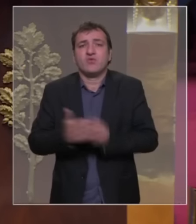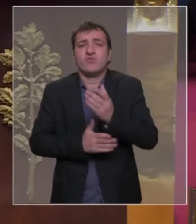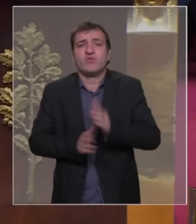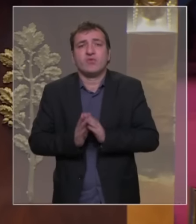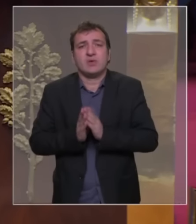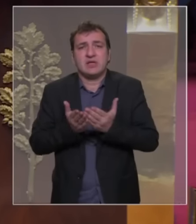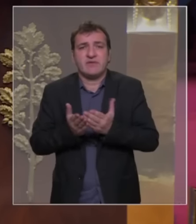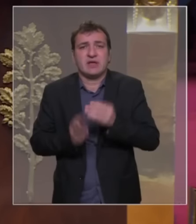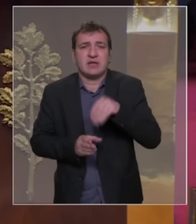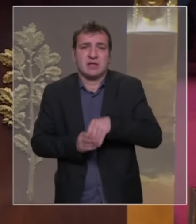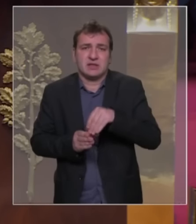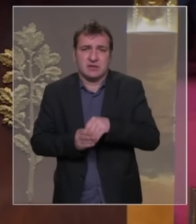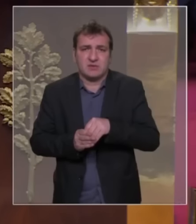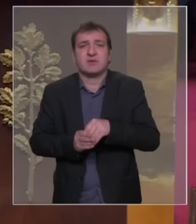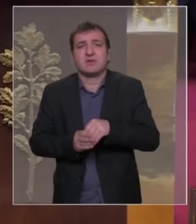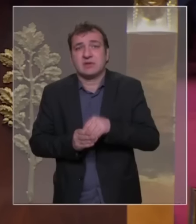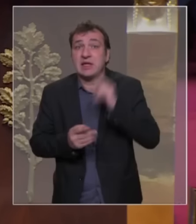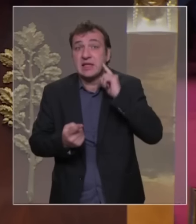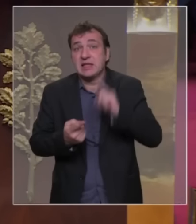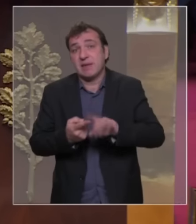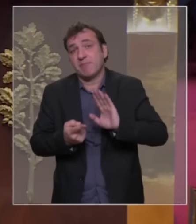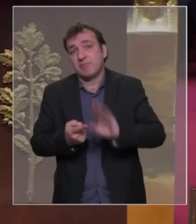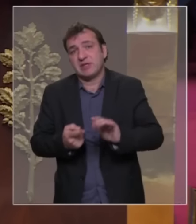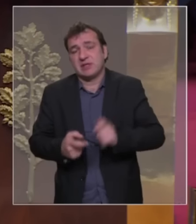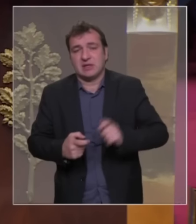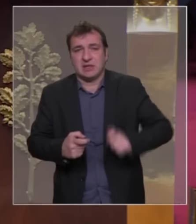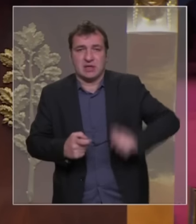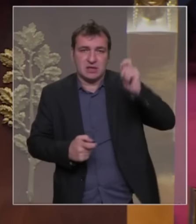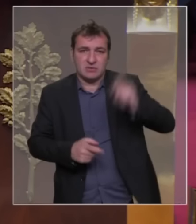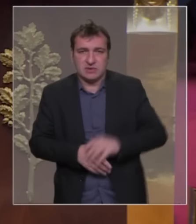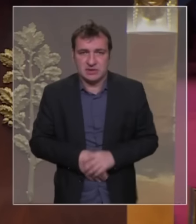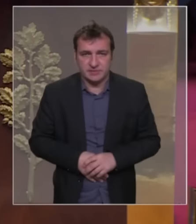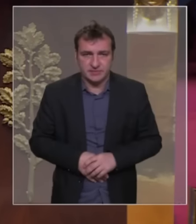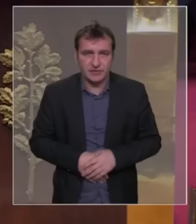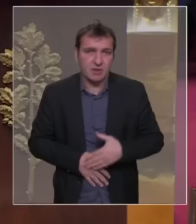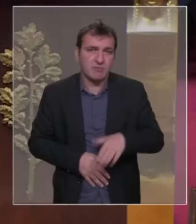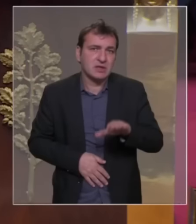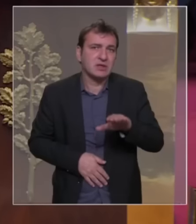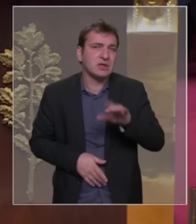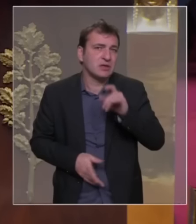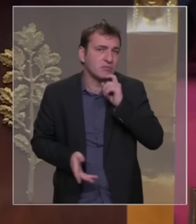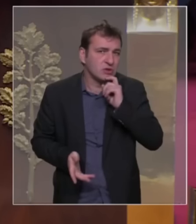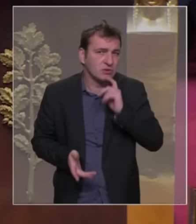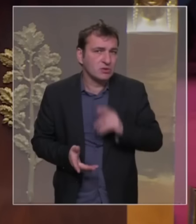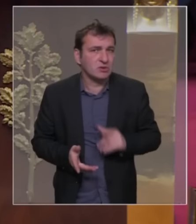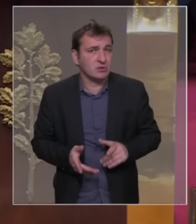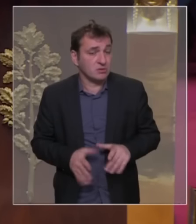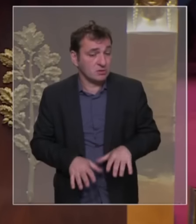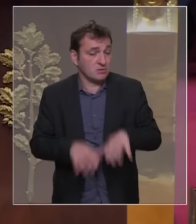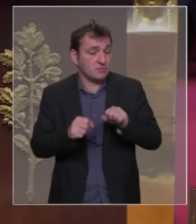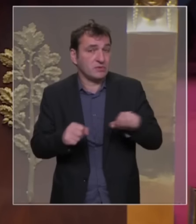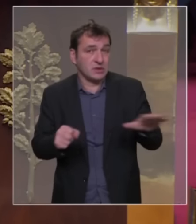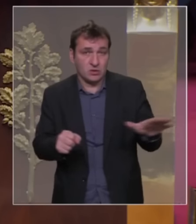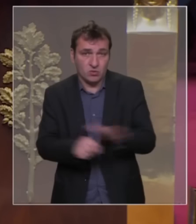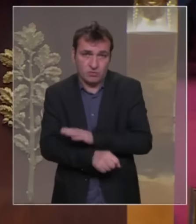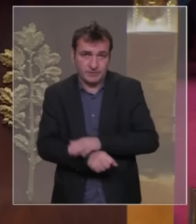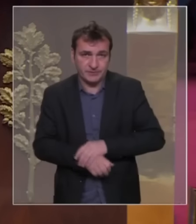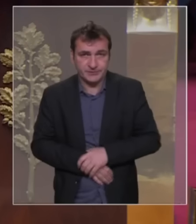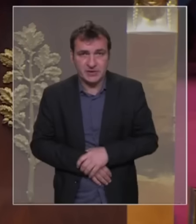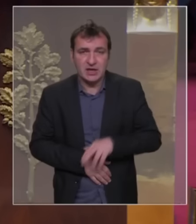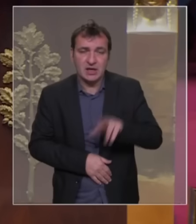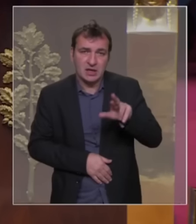l'industrie. Pour autant, nous ne sommes pas encore, nous le savons tous, au plein emploi. Le